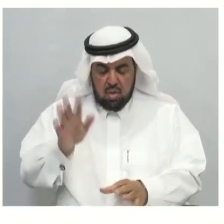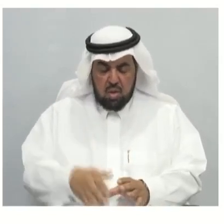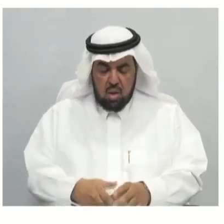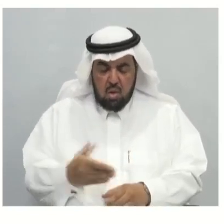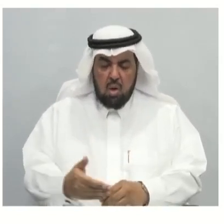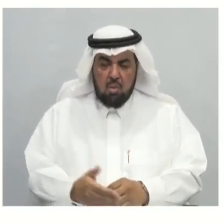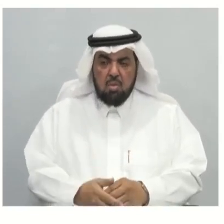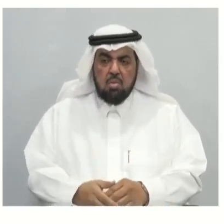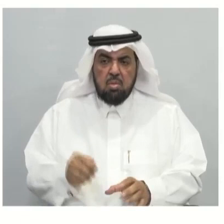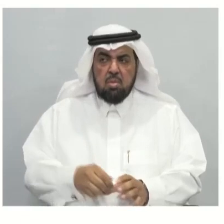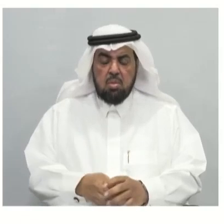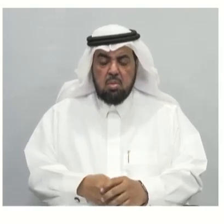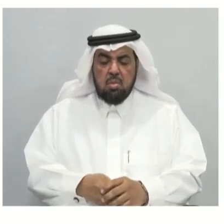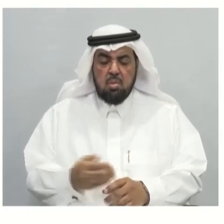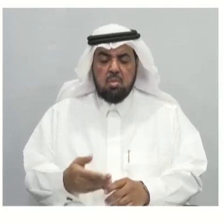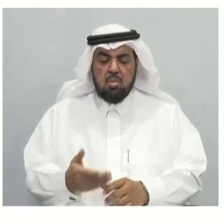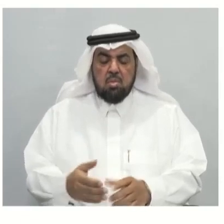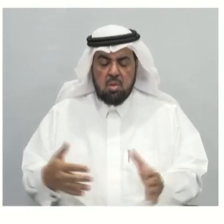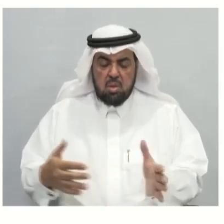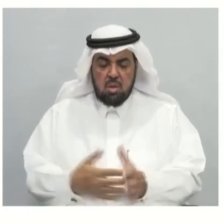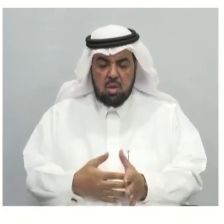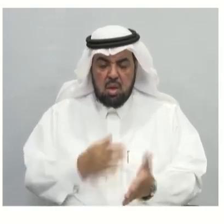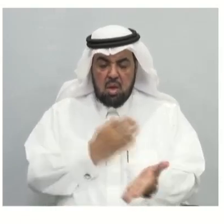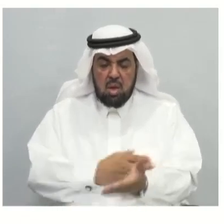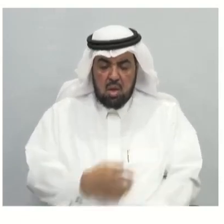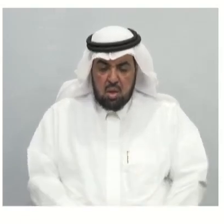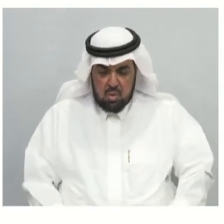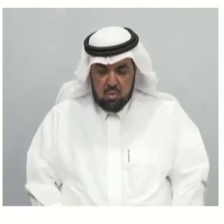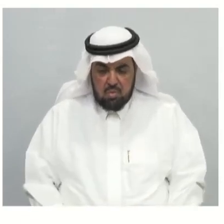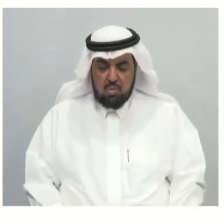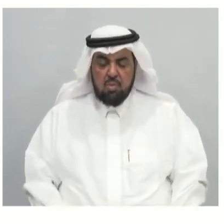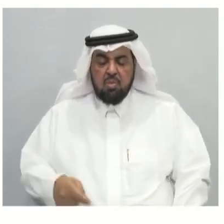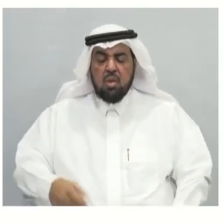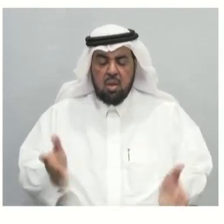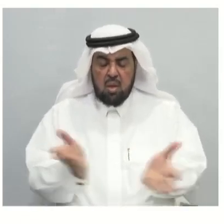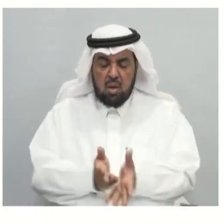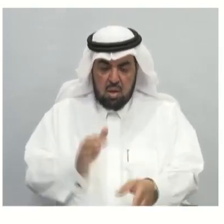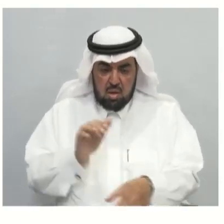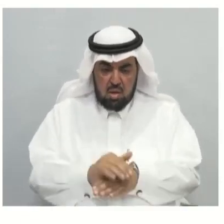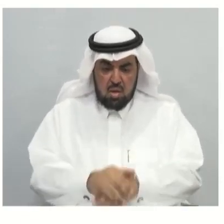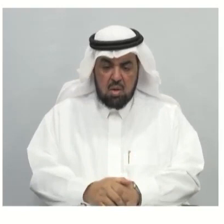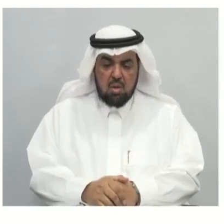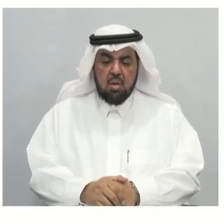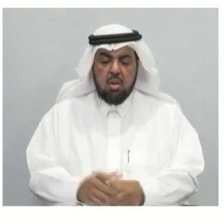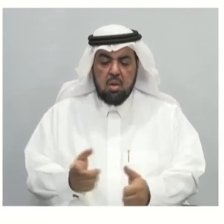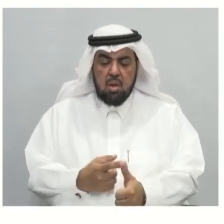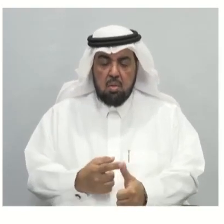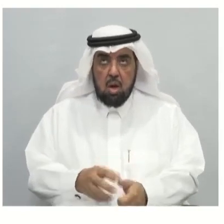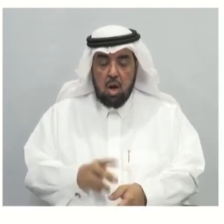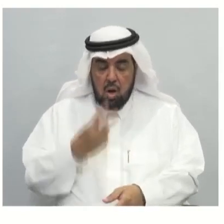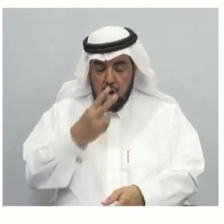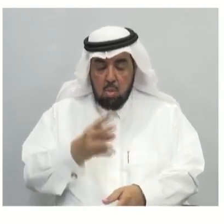والباقي تضعه في اخر التقرير اذا في هذا الدرس تحدثنا عن نظره